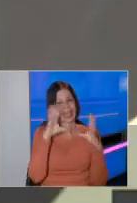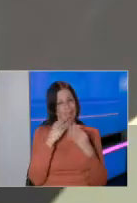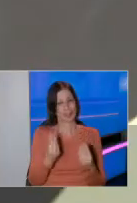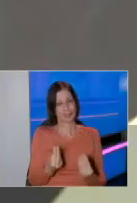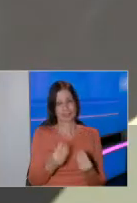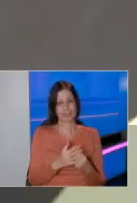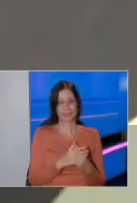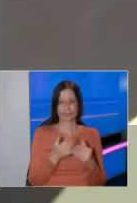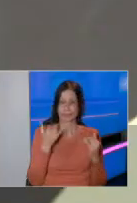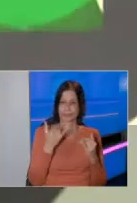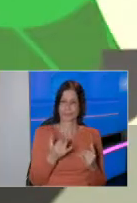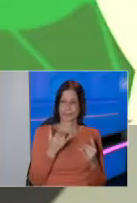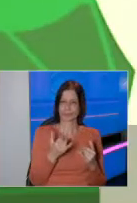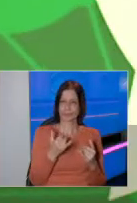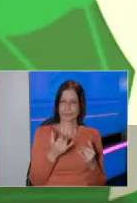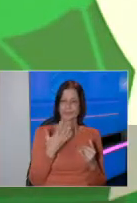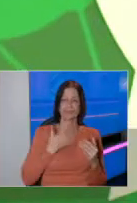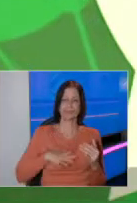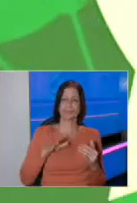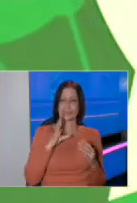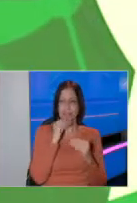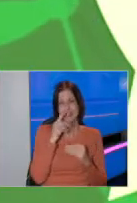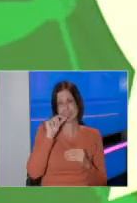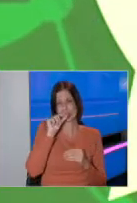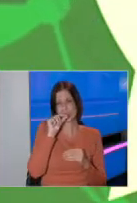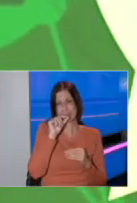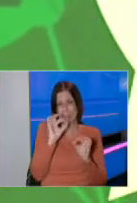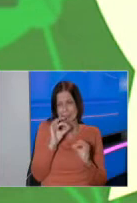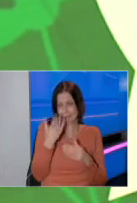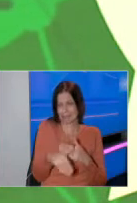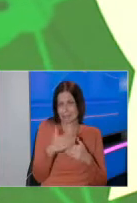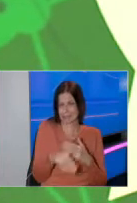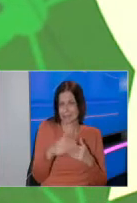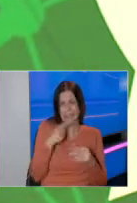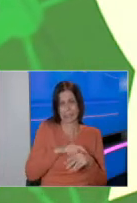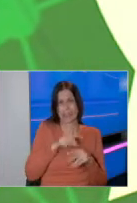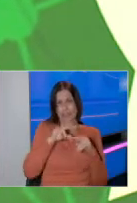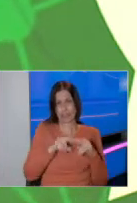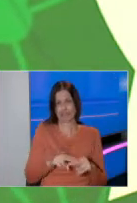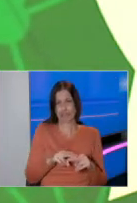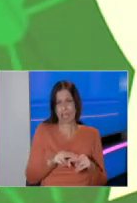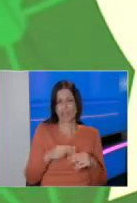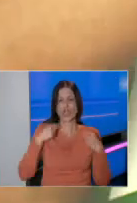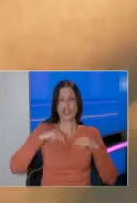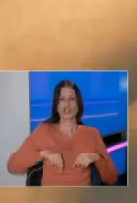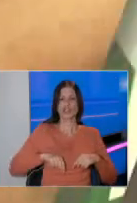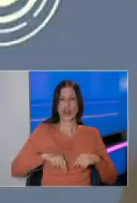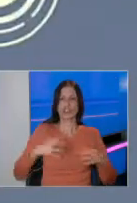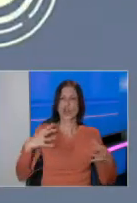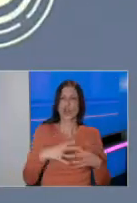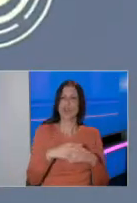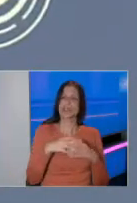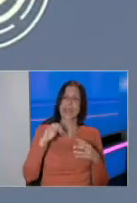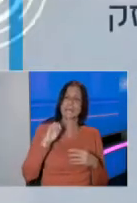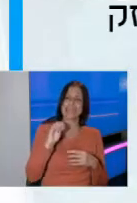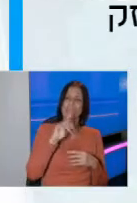100%, תודה, ערב טוב. טוב, עכשיו נרצה לתפוס עוד כמה ציוצים בזנבם, ככה בזמן שנותר לנו. אז יושב ראש הקואליציה, מיקי זוהר,